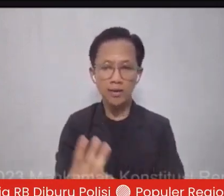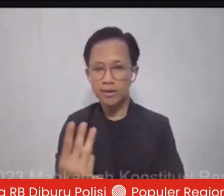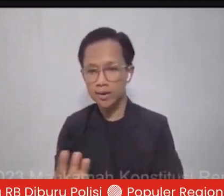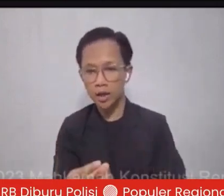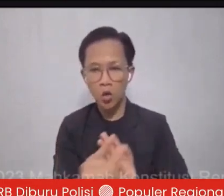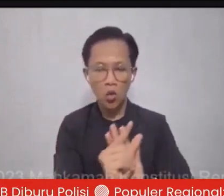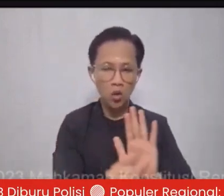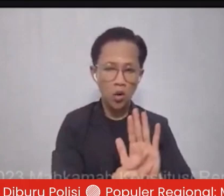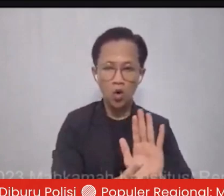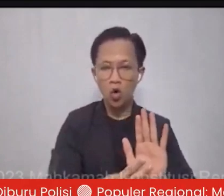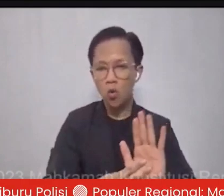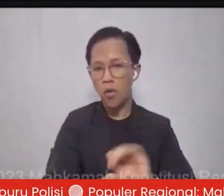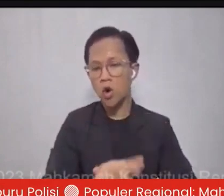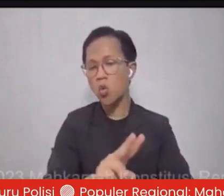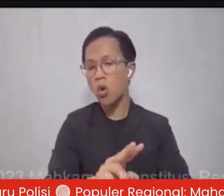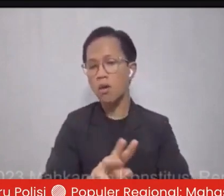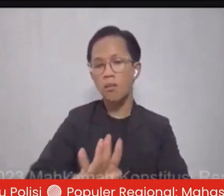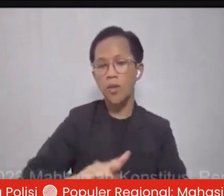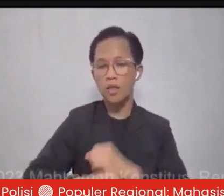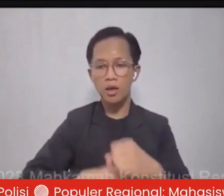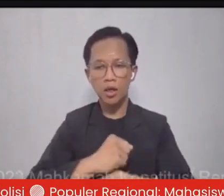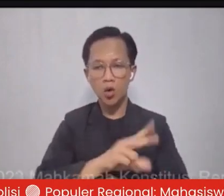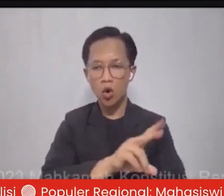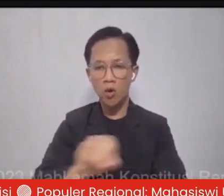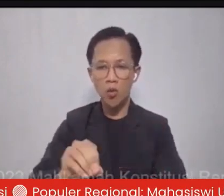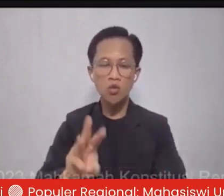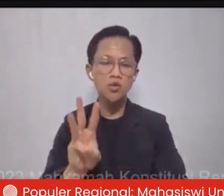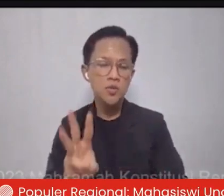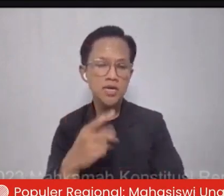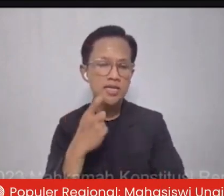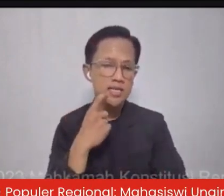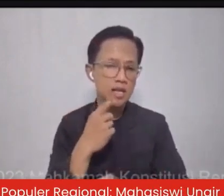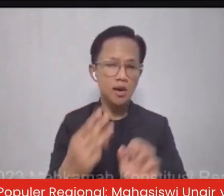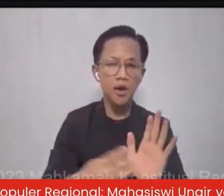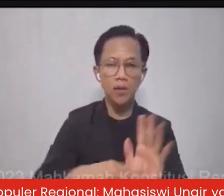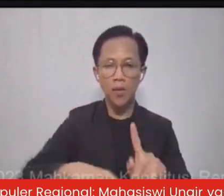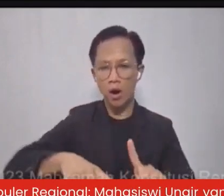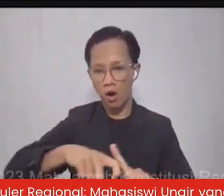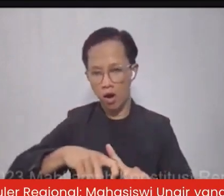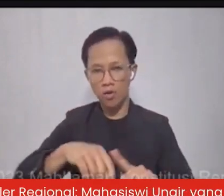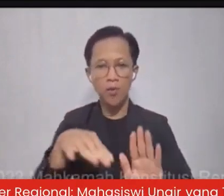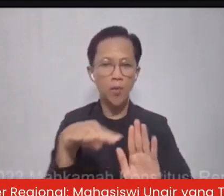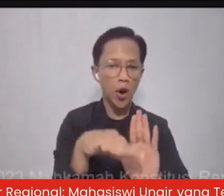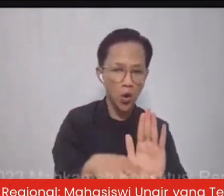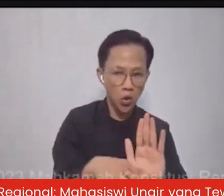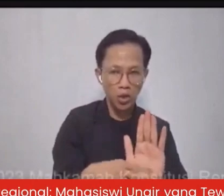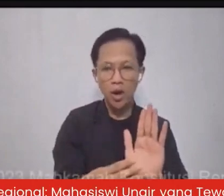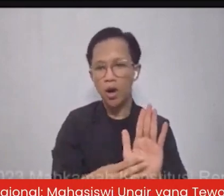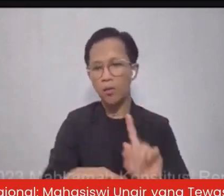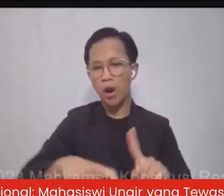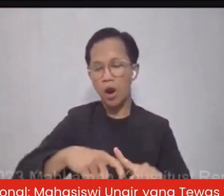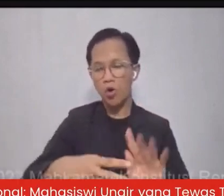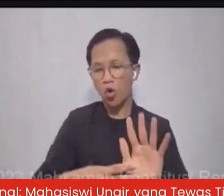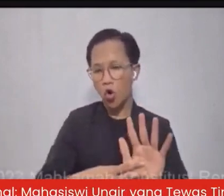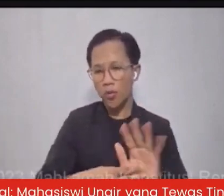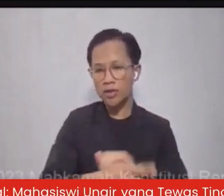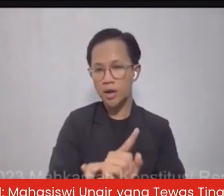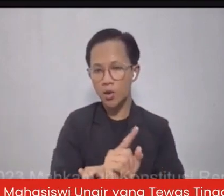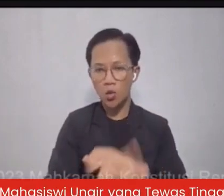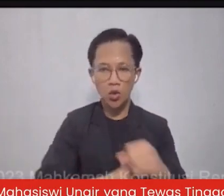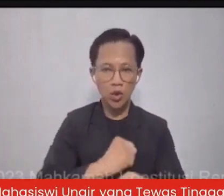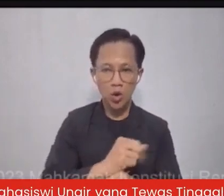Nomor 24 Tahun 2003 tentang Mahkamah Konstitusi dan peraturan Mahkamah Konstitusi Nomor 1 Tahun